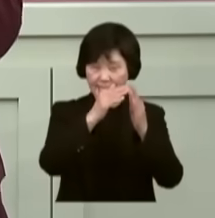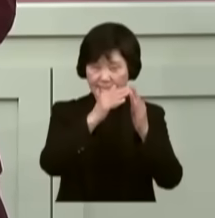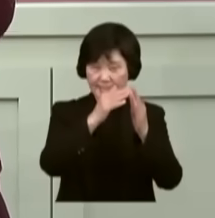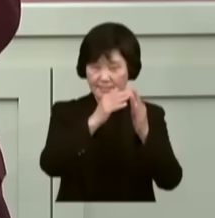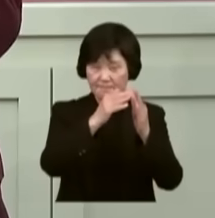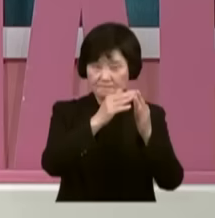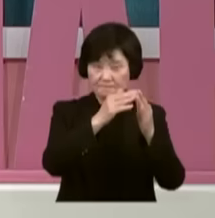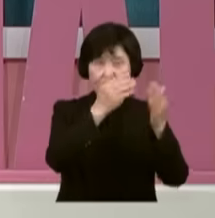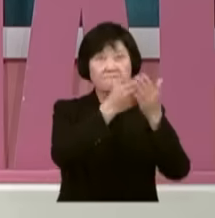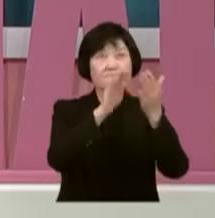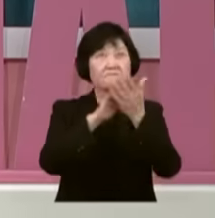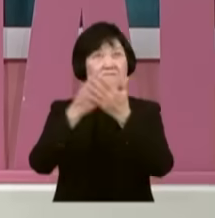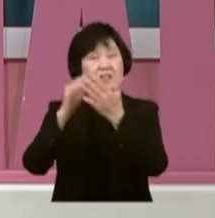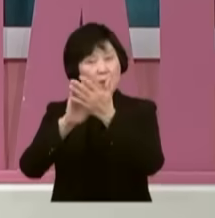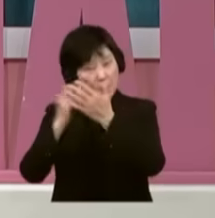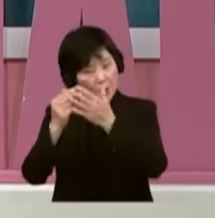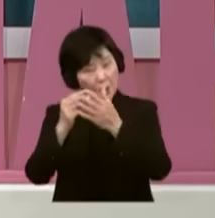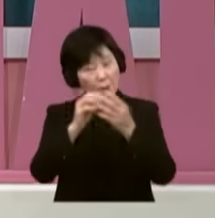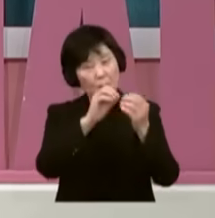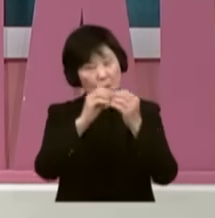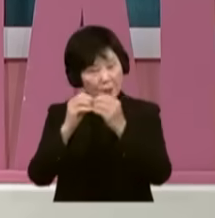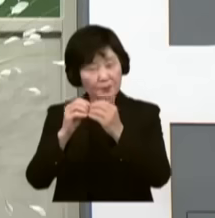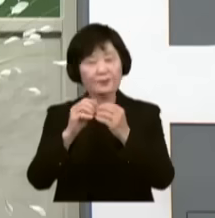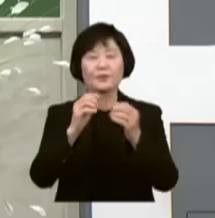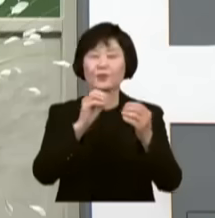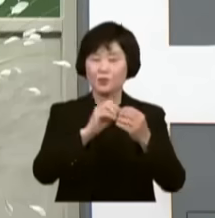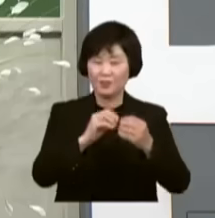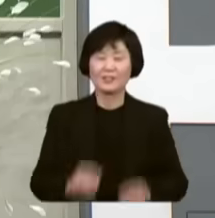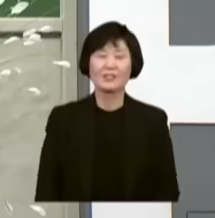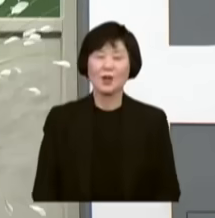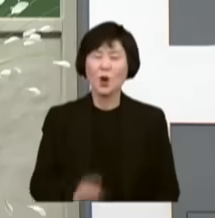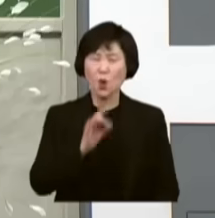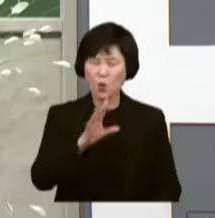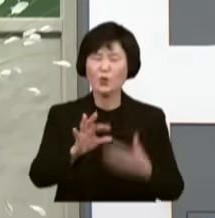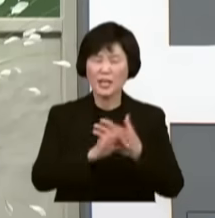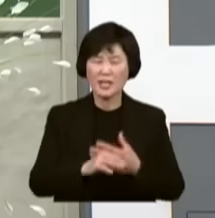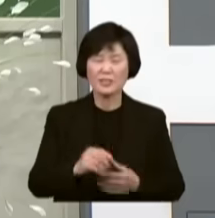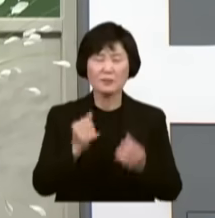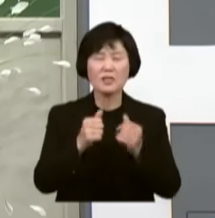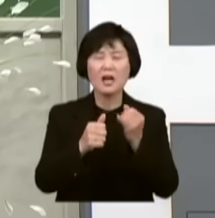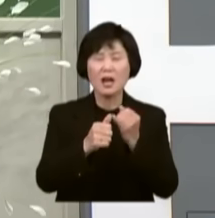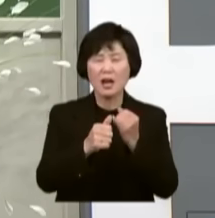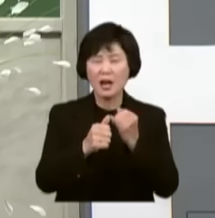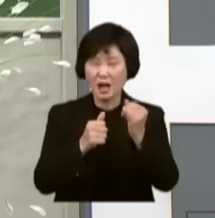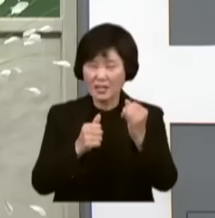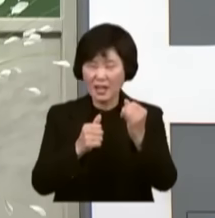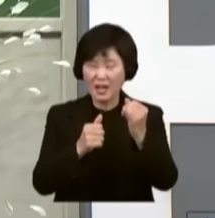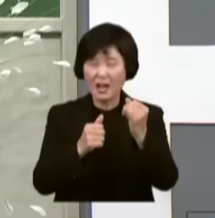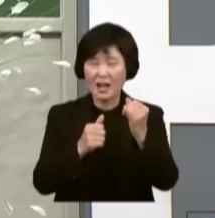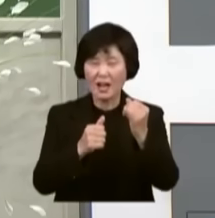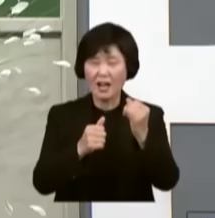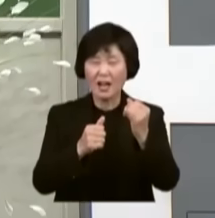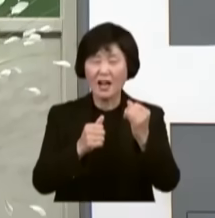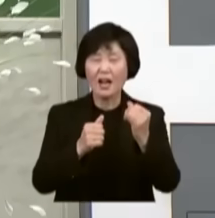얘 위주로. 오죽하면은 엄마가 다시 태어난다면 아빠 딸로 태어나고 싶다. 아니